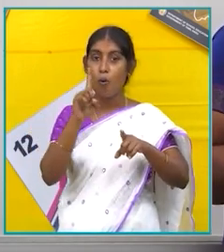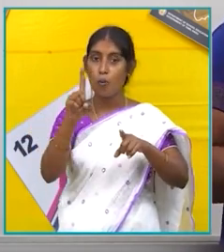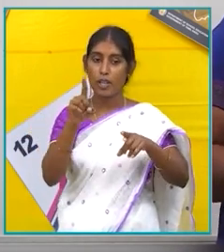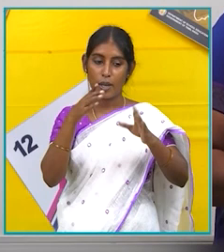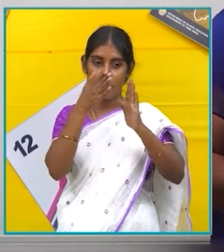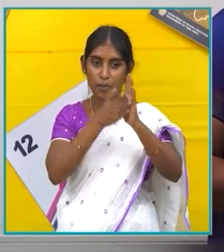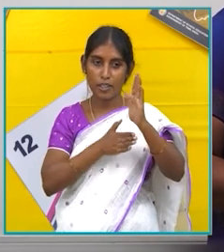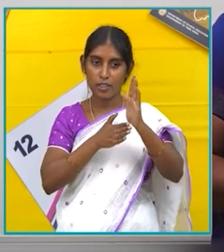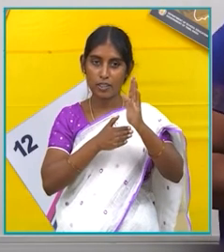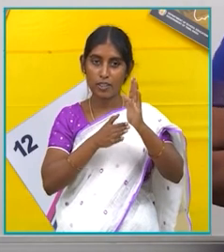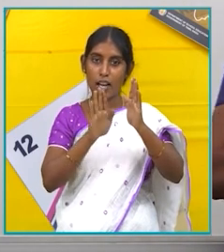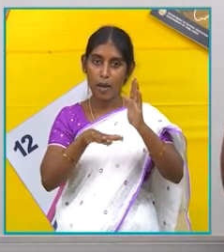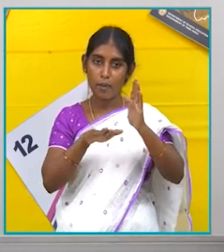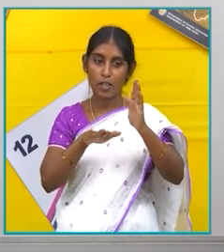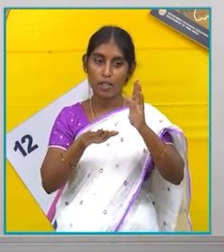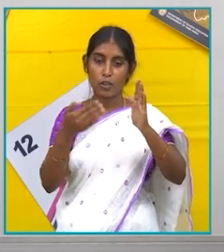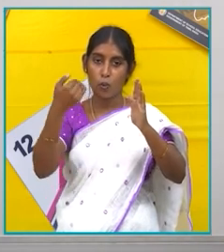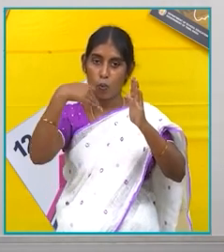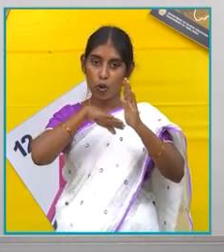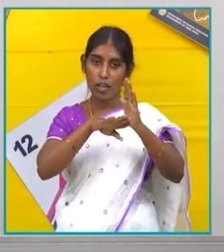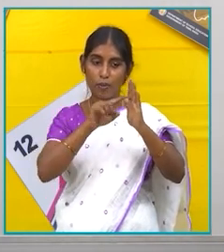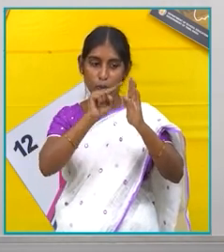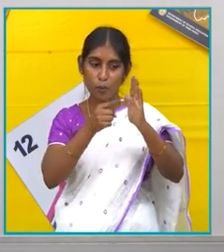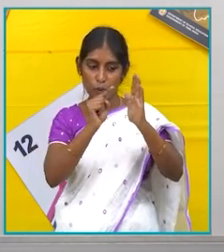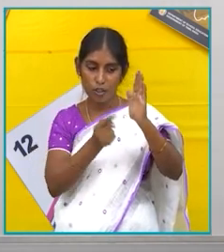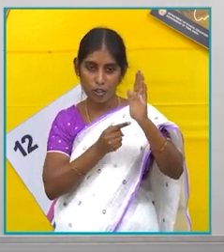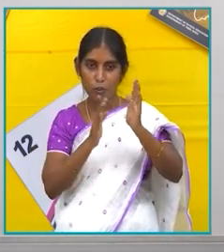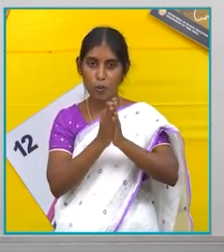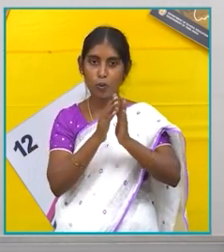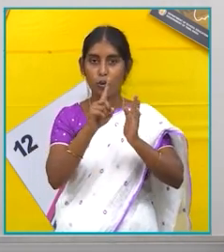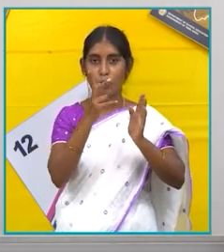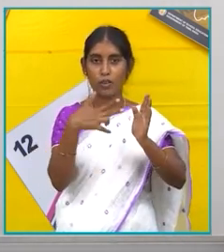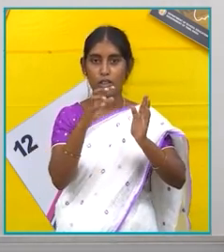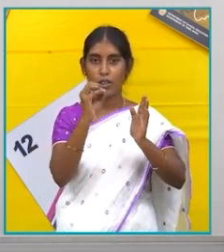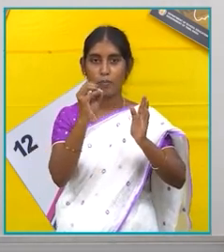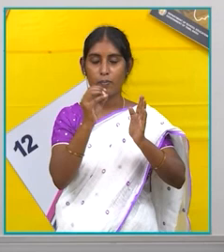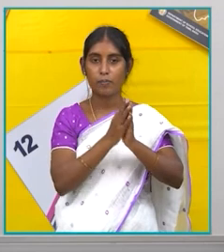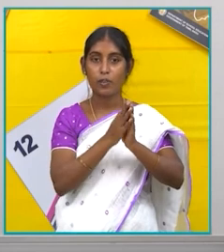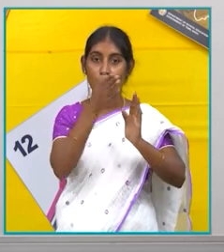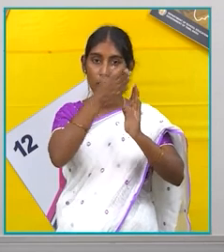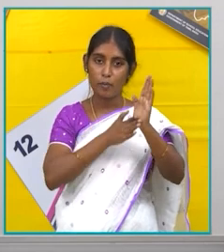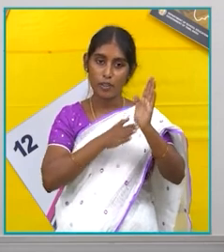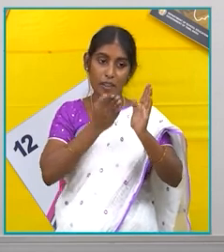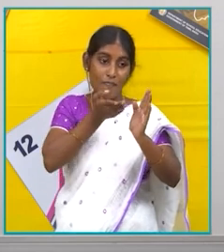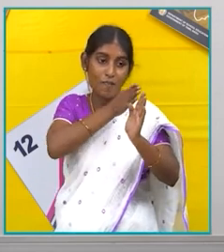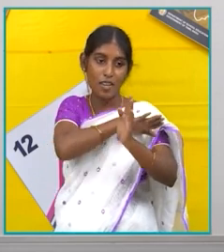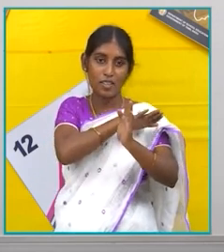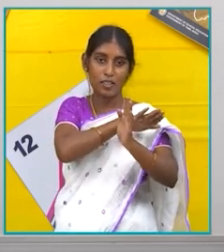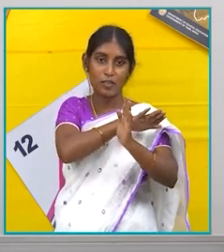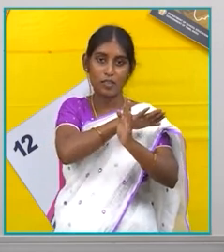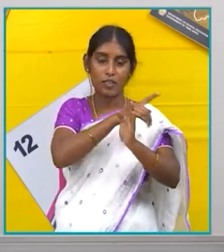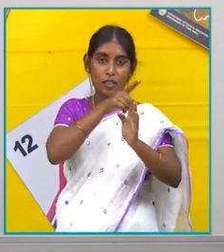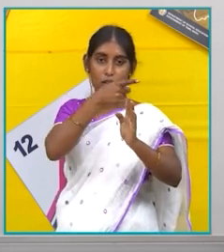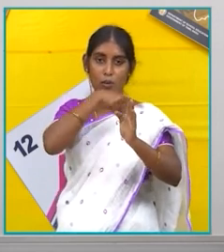அமைந்த உள்கோணங்களின் கூடுதல் 180 டிகிரி, அதே மாதிரி ஒரே பக்கத்தில் அமைந்த வெளிக்கோணங்களின்